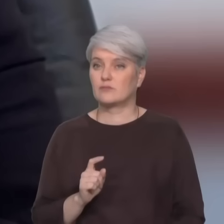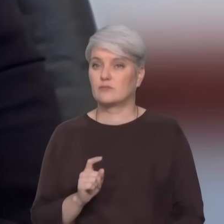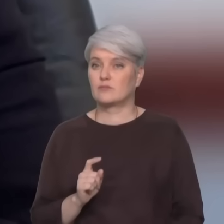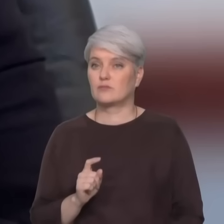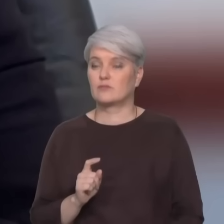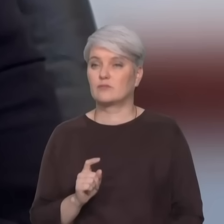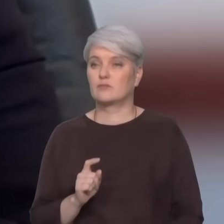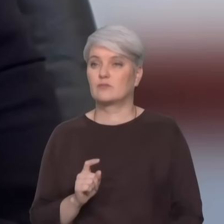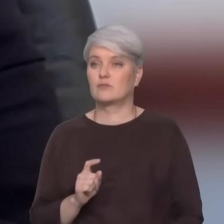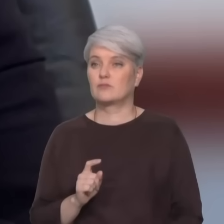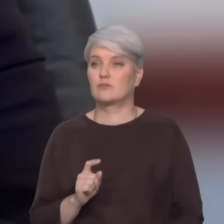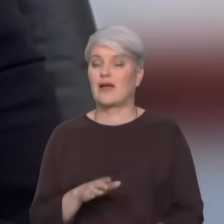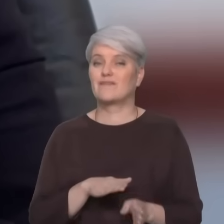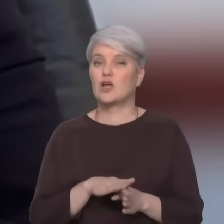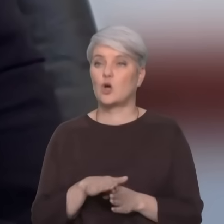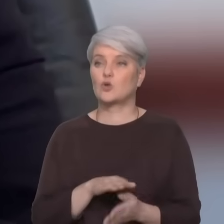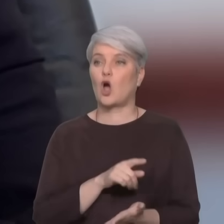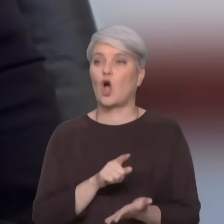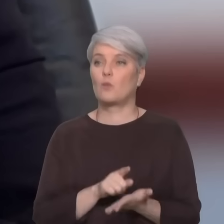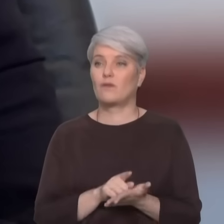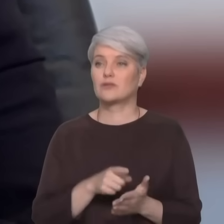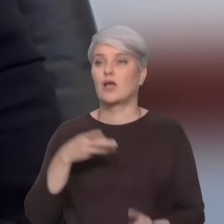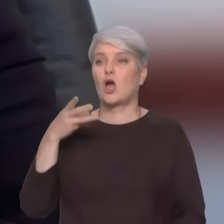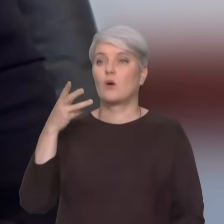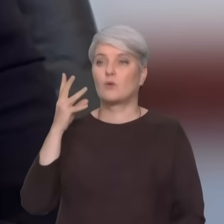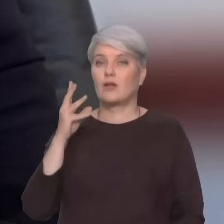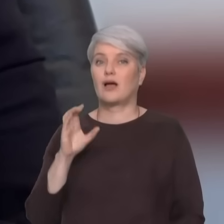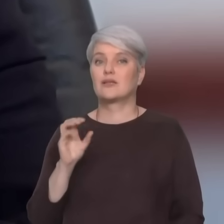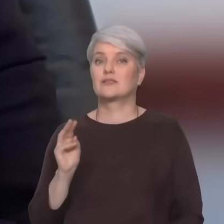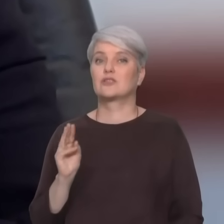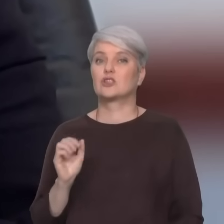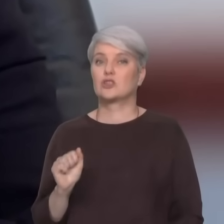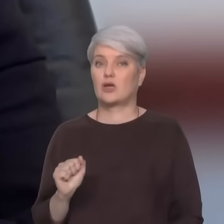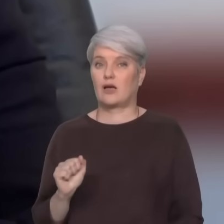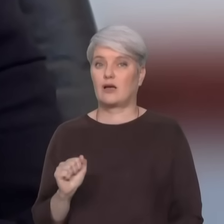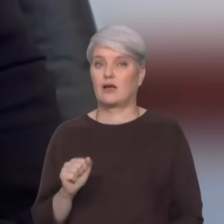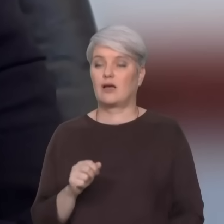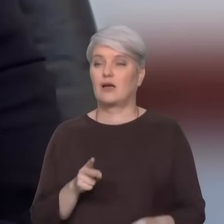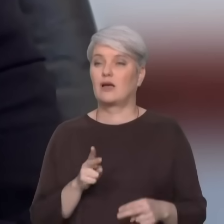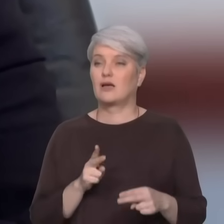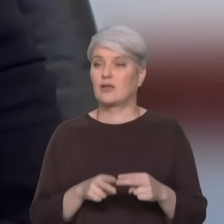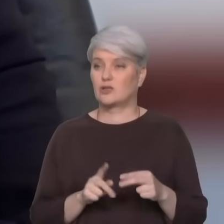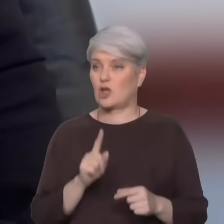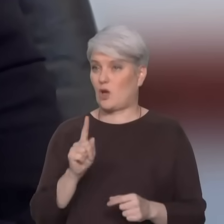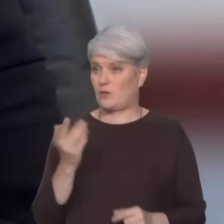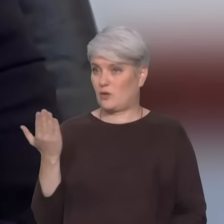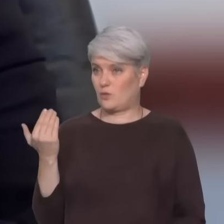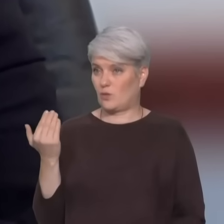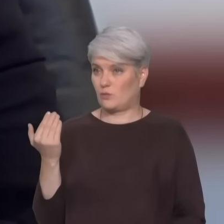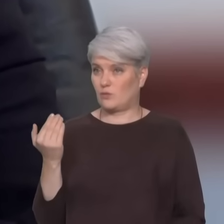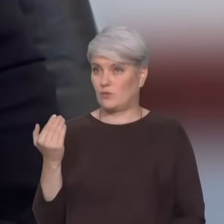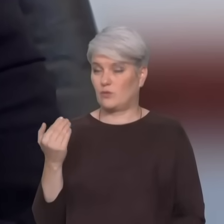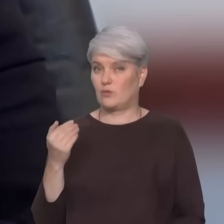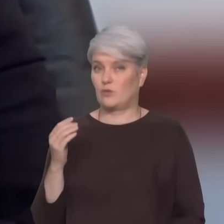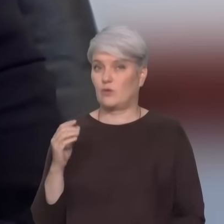ШАШДФ, тобто виконуючий обов'язки посла Сполучених Штатів, закінчилося годину тому. У них